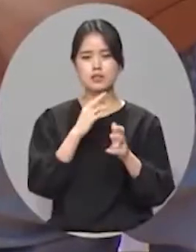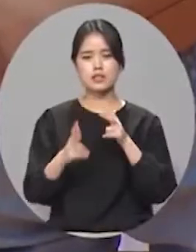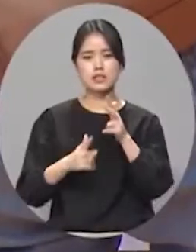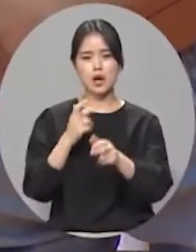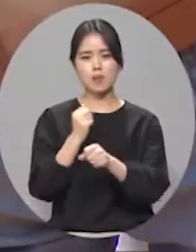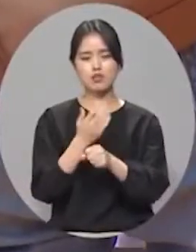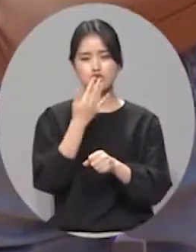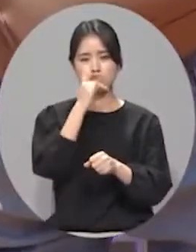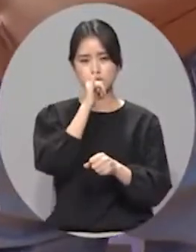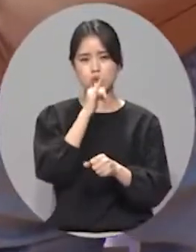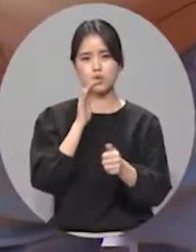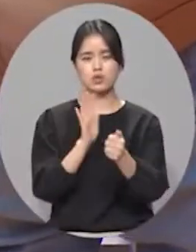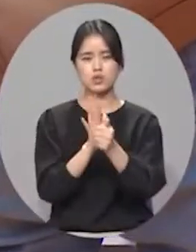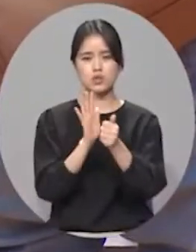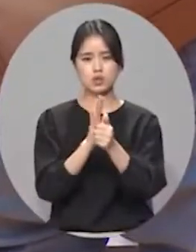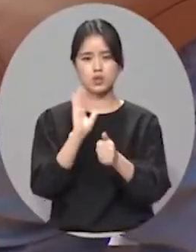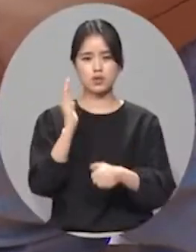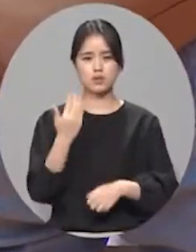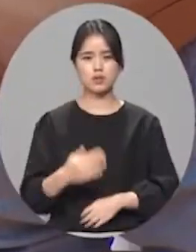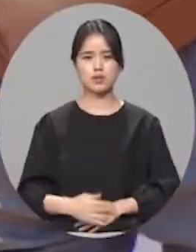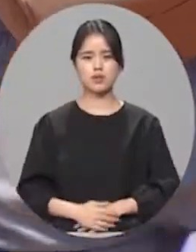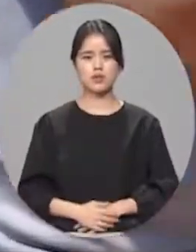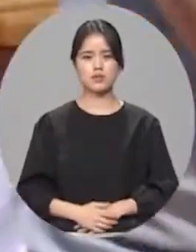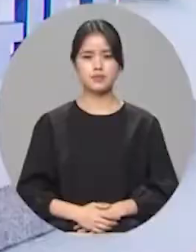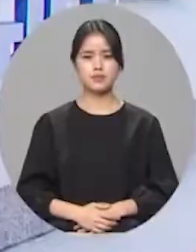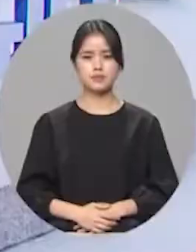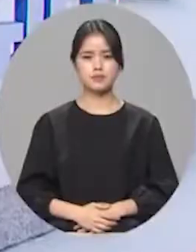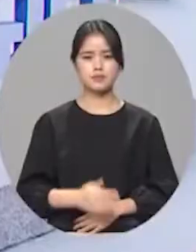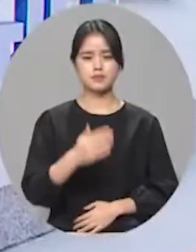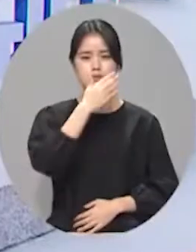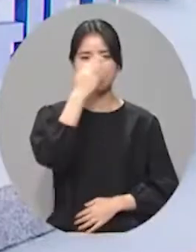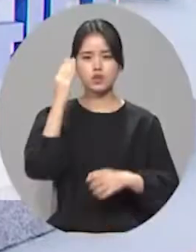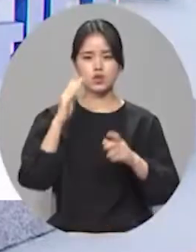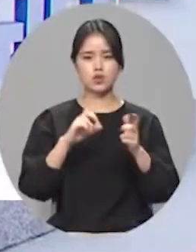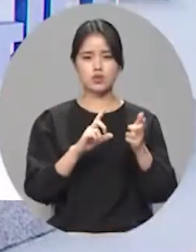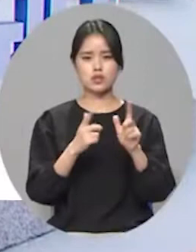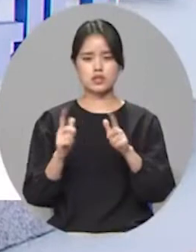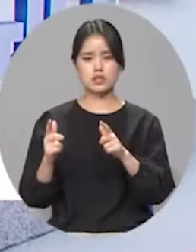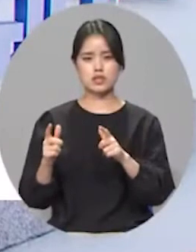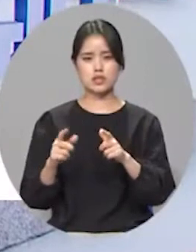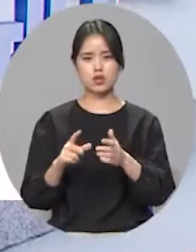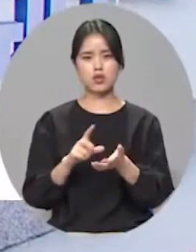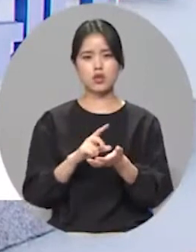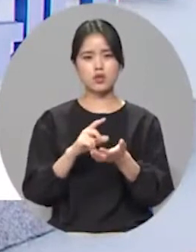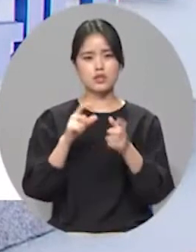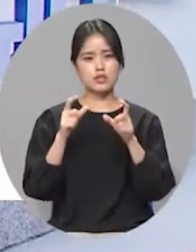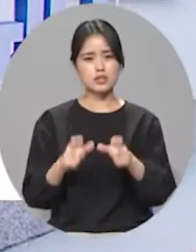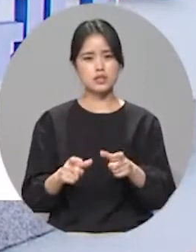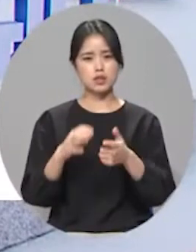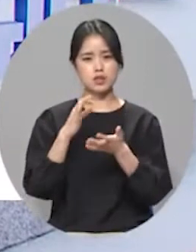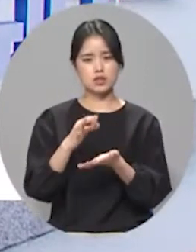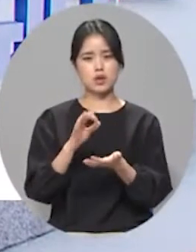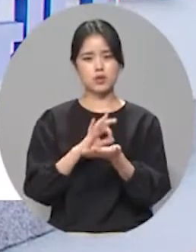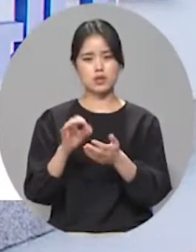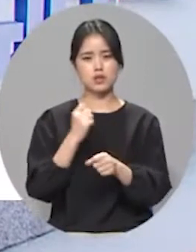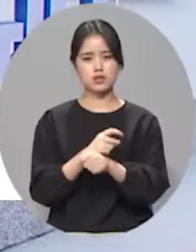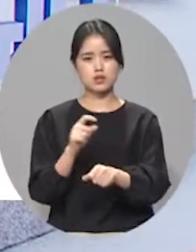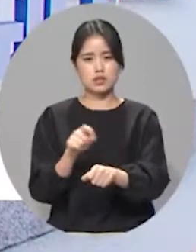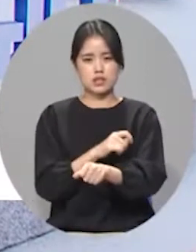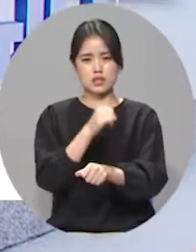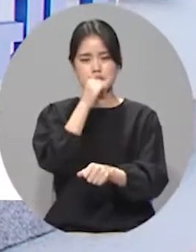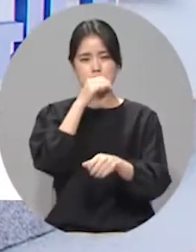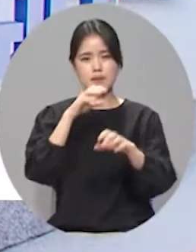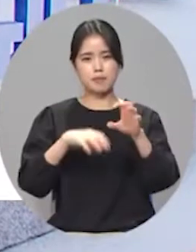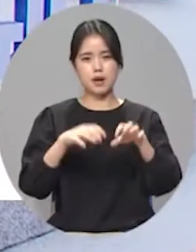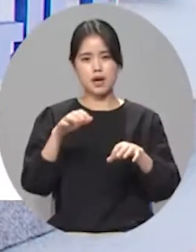펼칠 수 있도록 지원도 이뤄집니다. 청년들이 지역 자원을 활용해서 특색 있는 마을로 변화하기